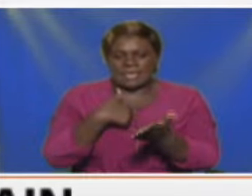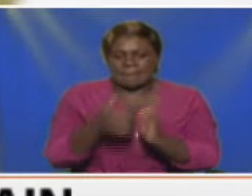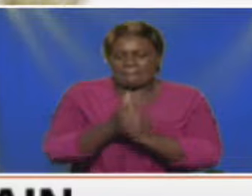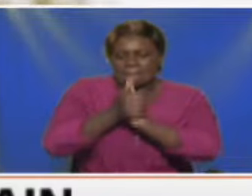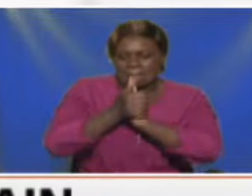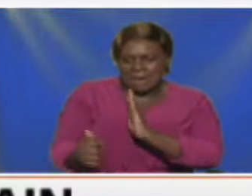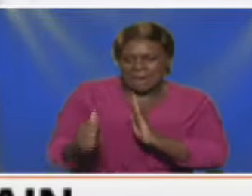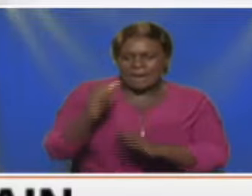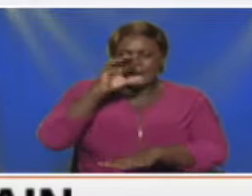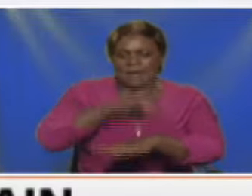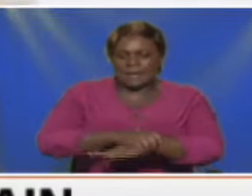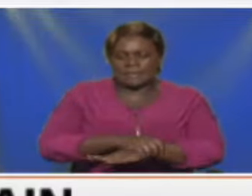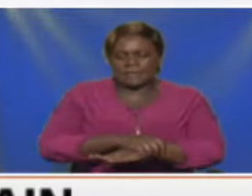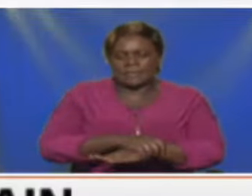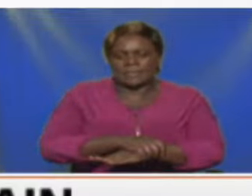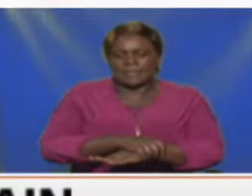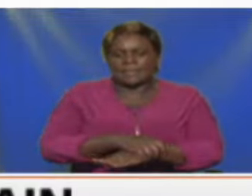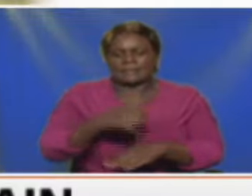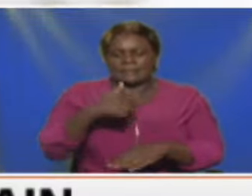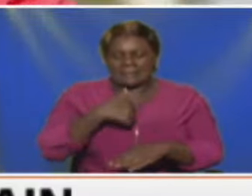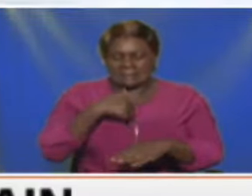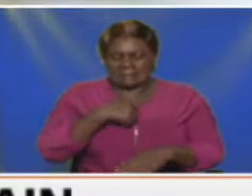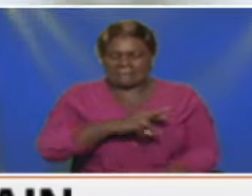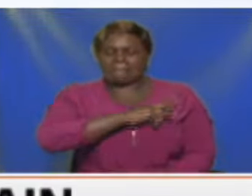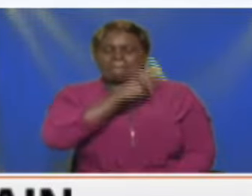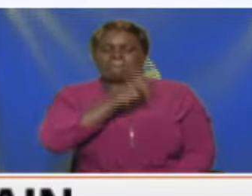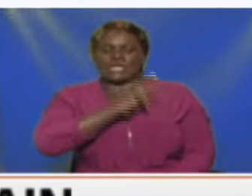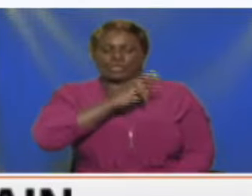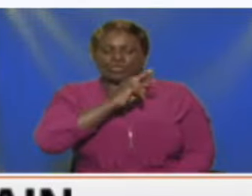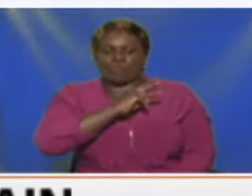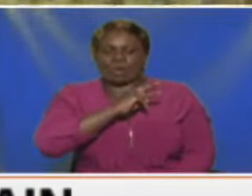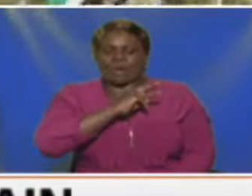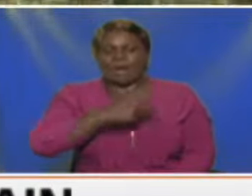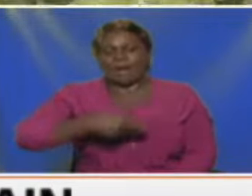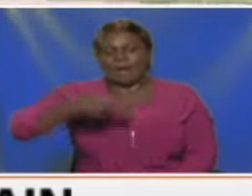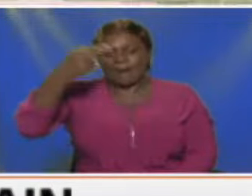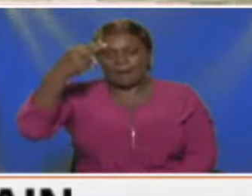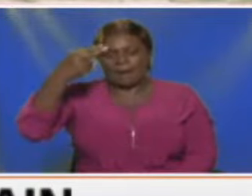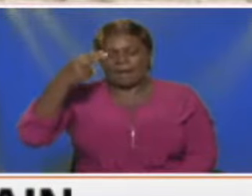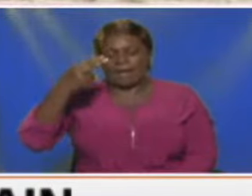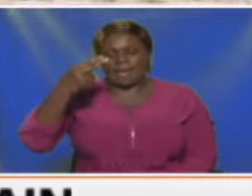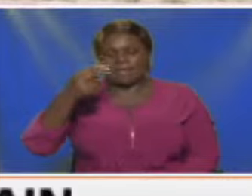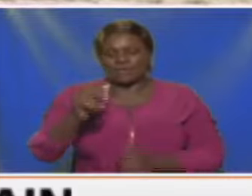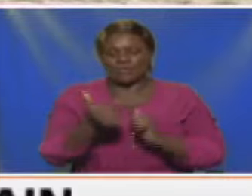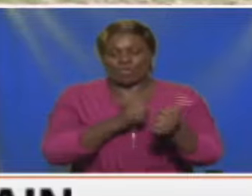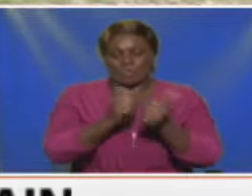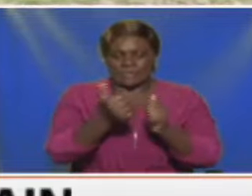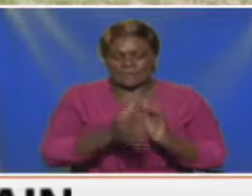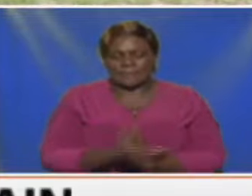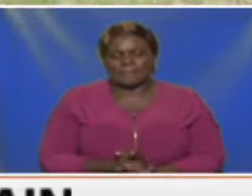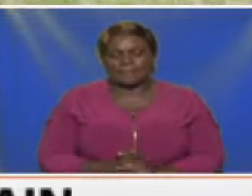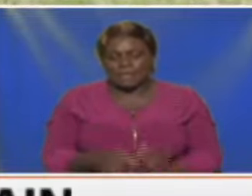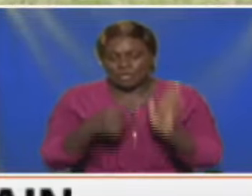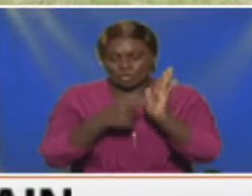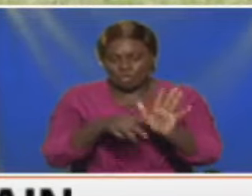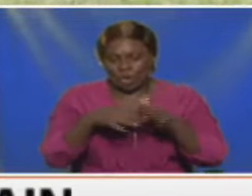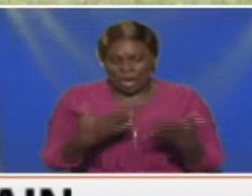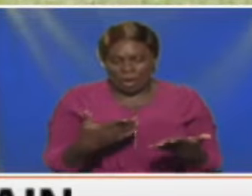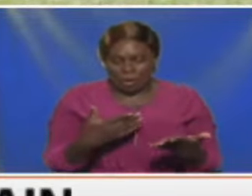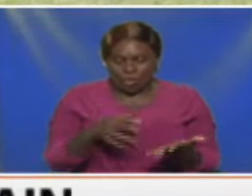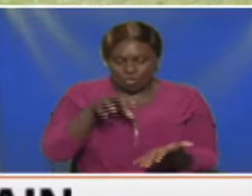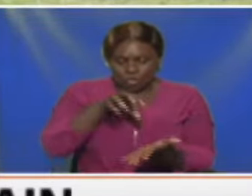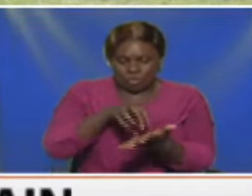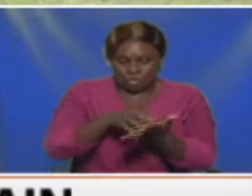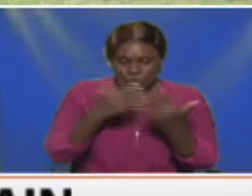uzoefu na nikakuwa nimekomaa sana katika huo mchezo. Kuonyesha kwamba mahali